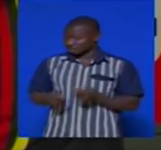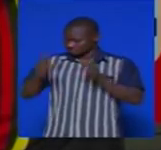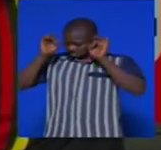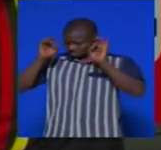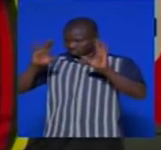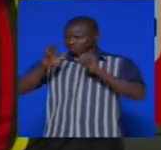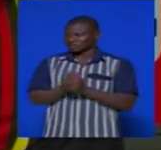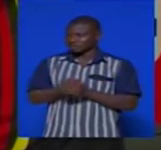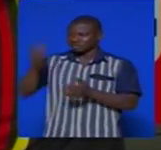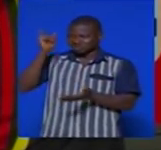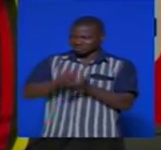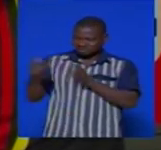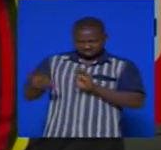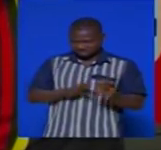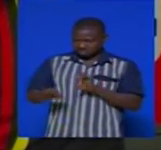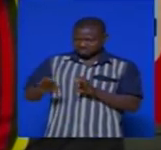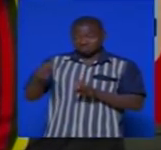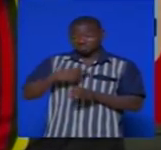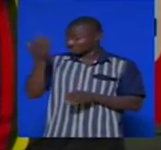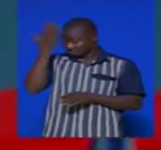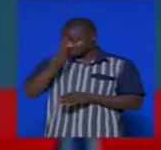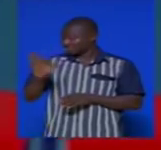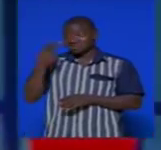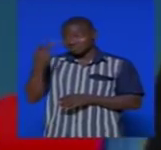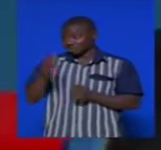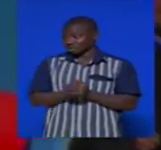âge, moi j'ai jamais vu ça, à part Messi.